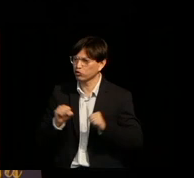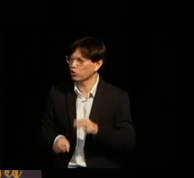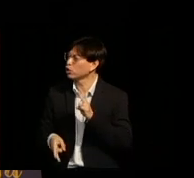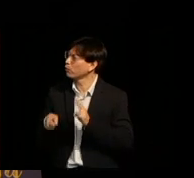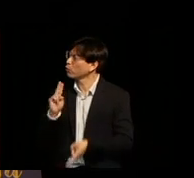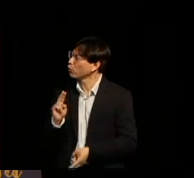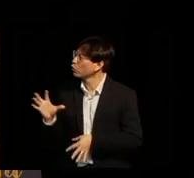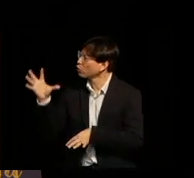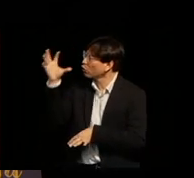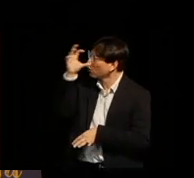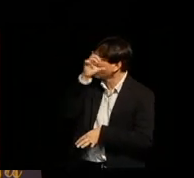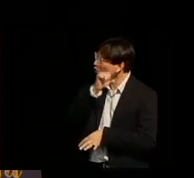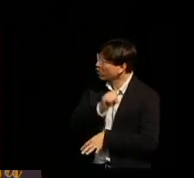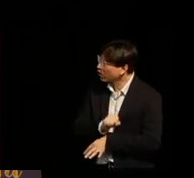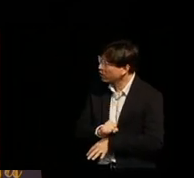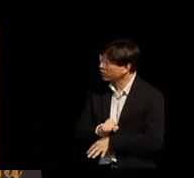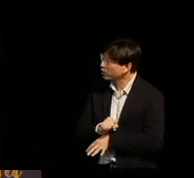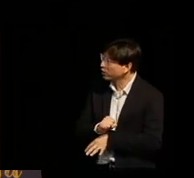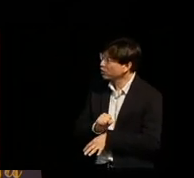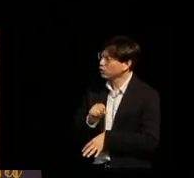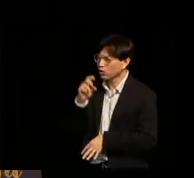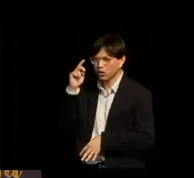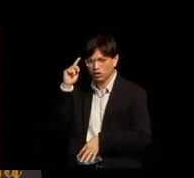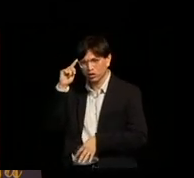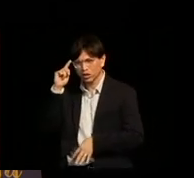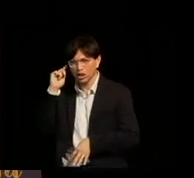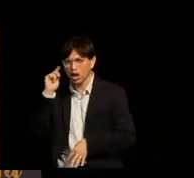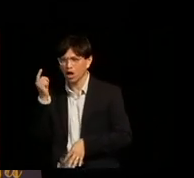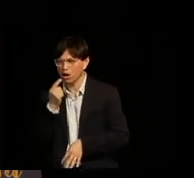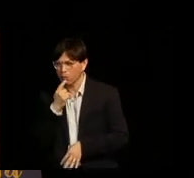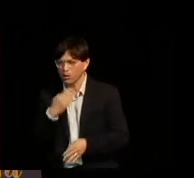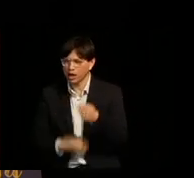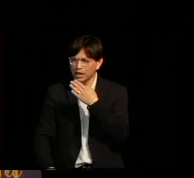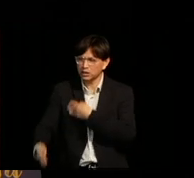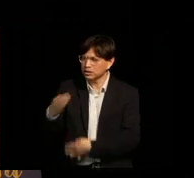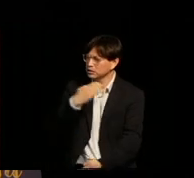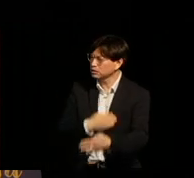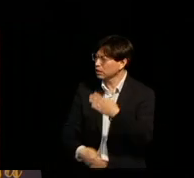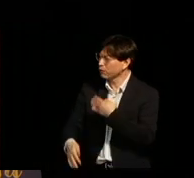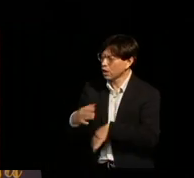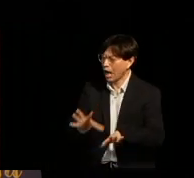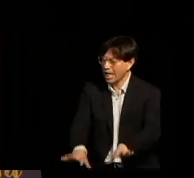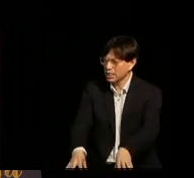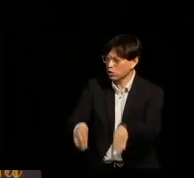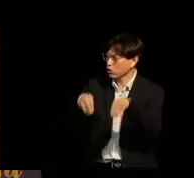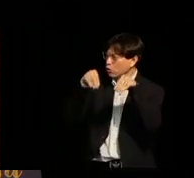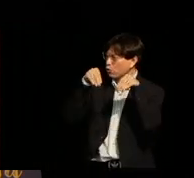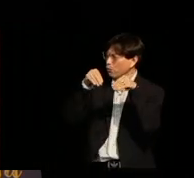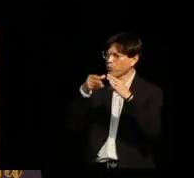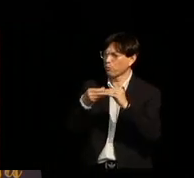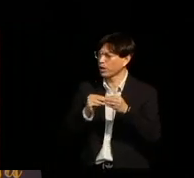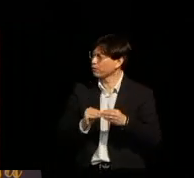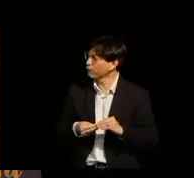capito se per la coscienza la vocazione o per la mia disabilità che mi hanno mi hanno scelto per fare